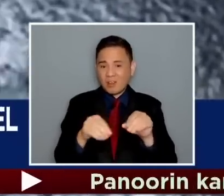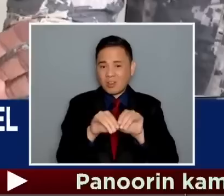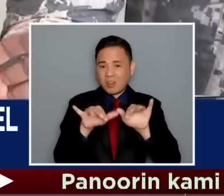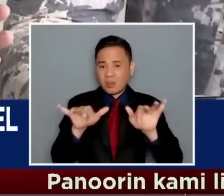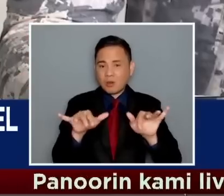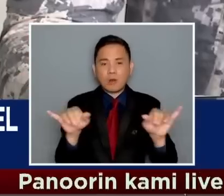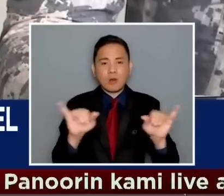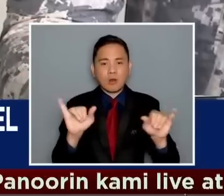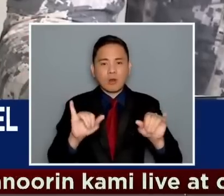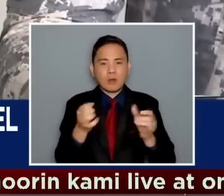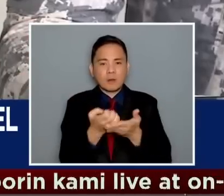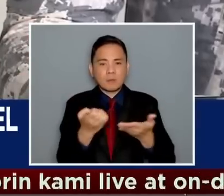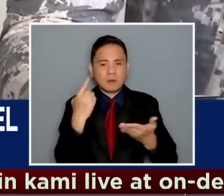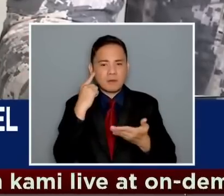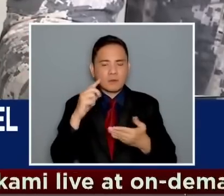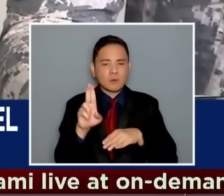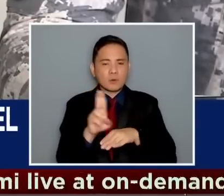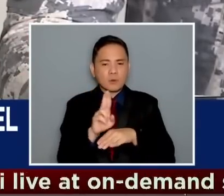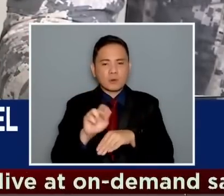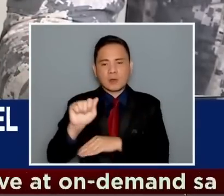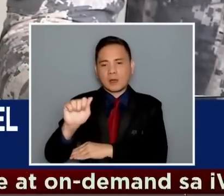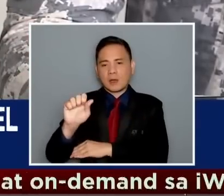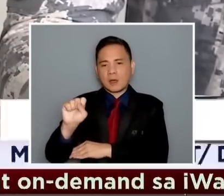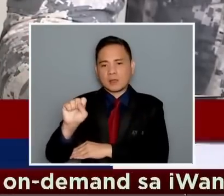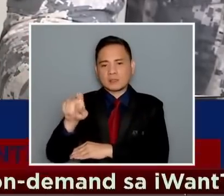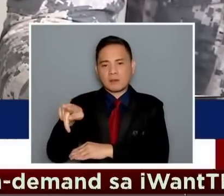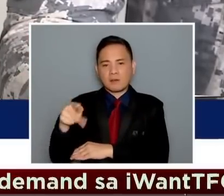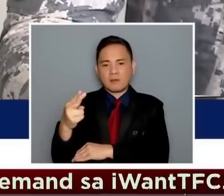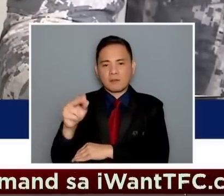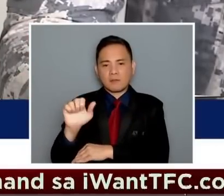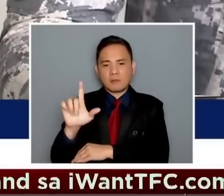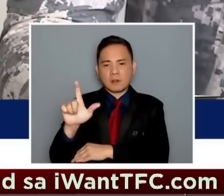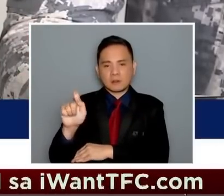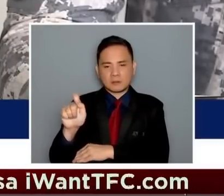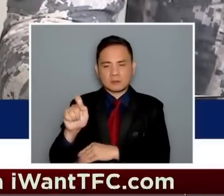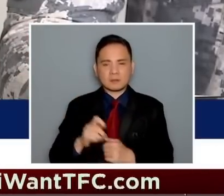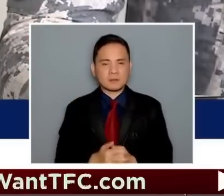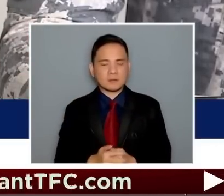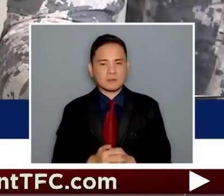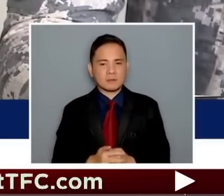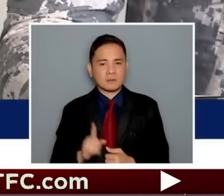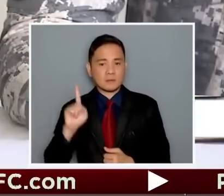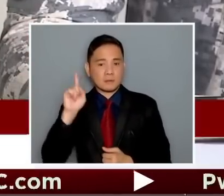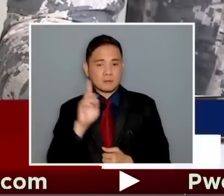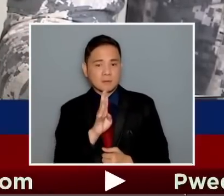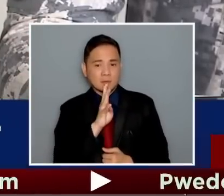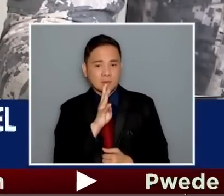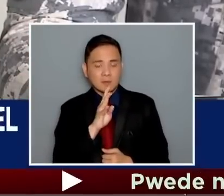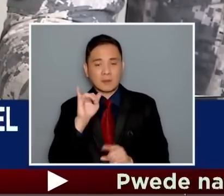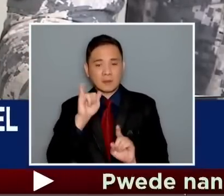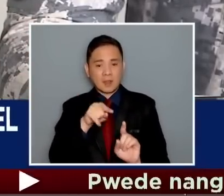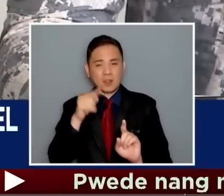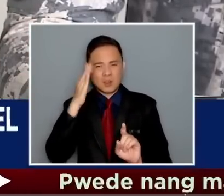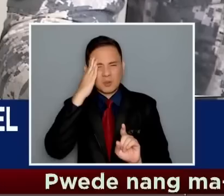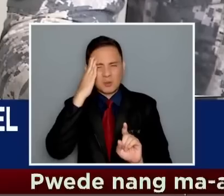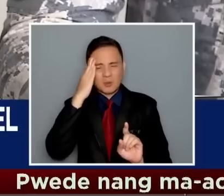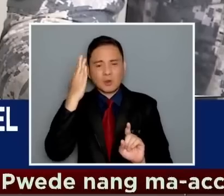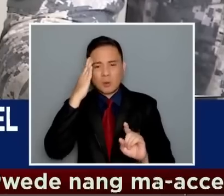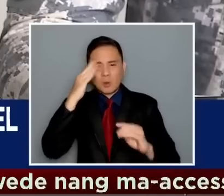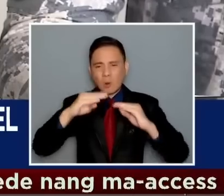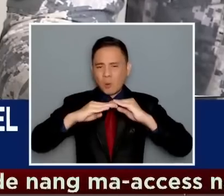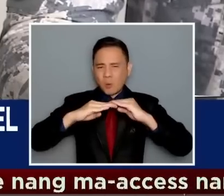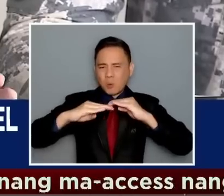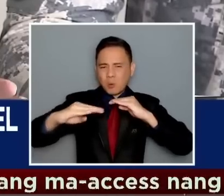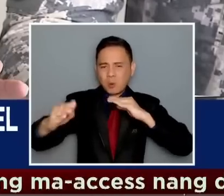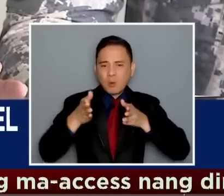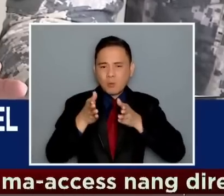aspalto. I know immediately, by experience, this is it. It will be used to make asphalt or for roads.